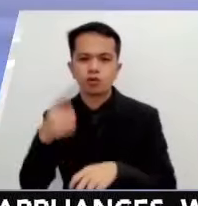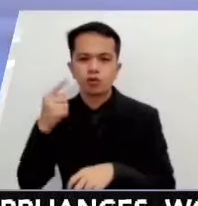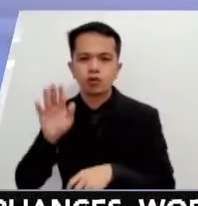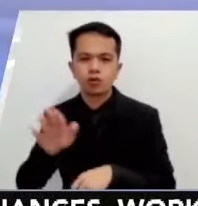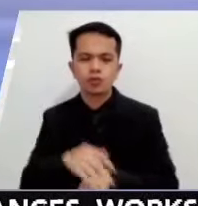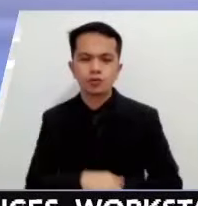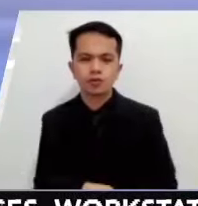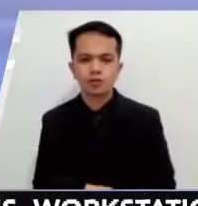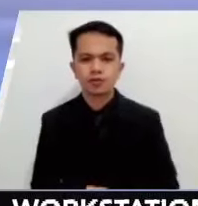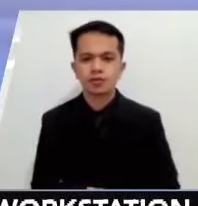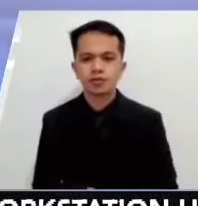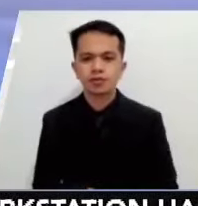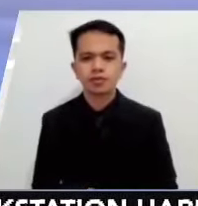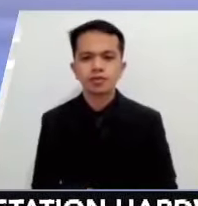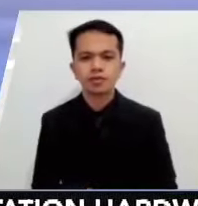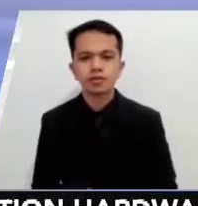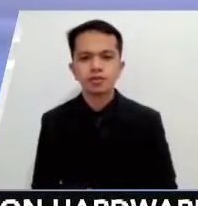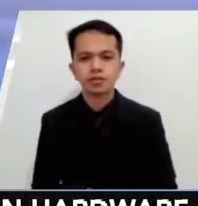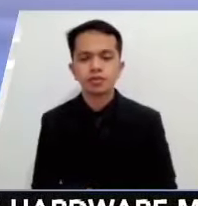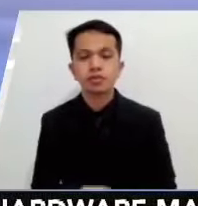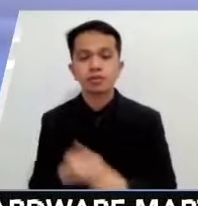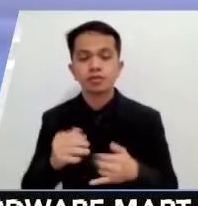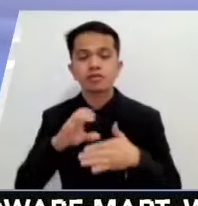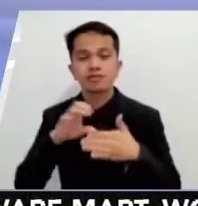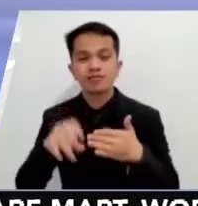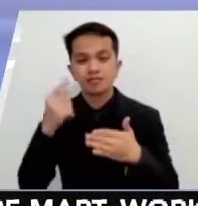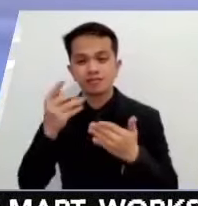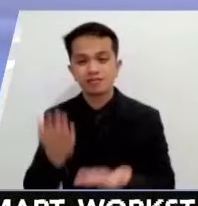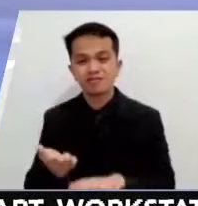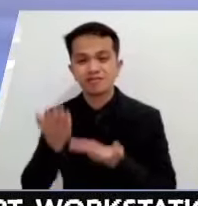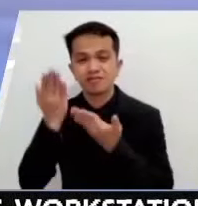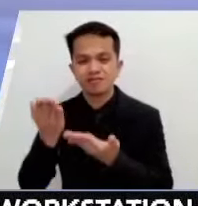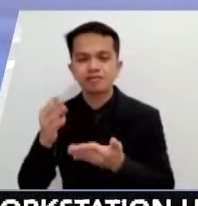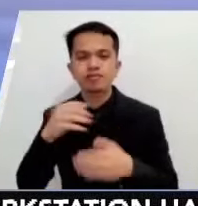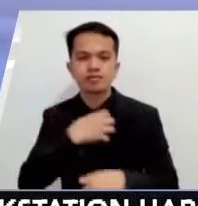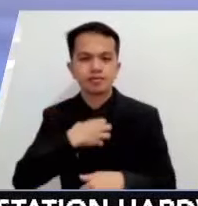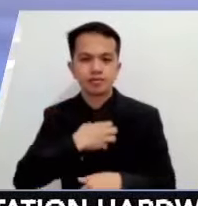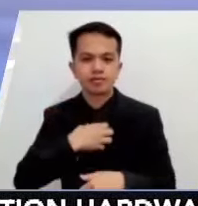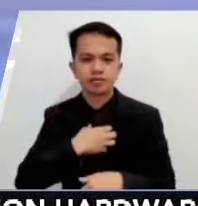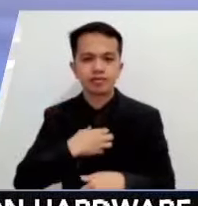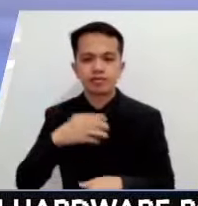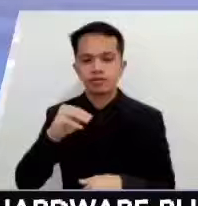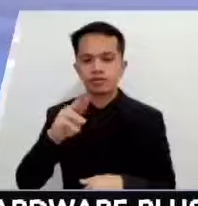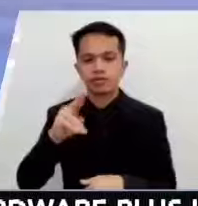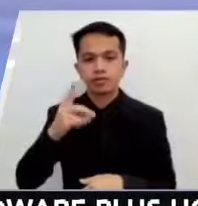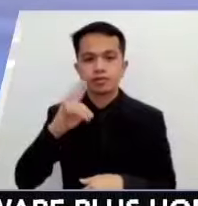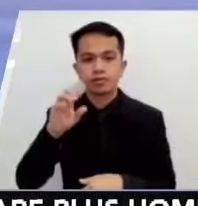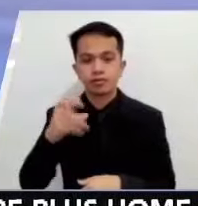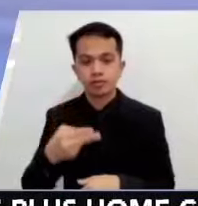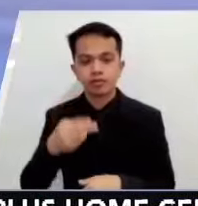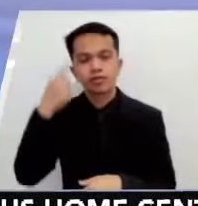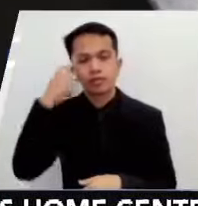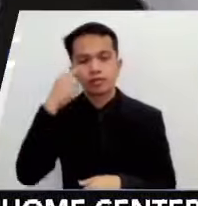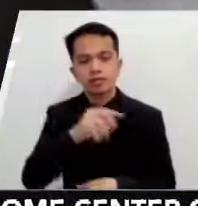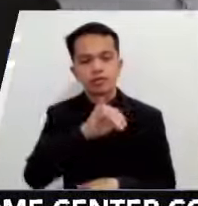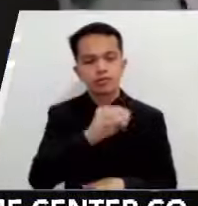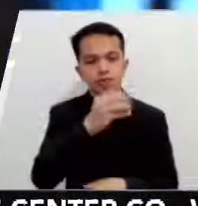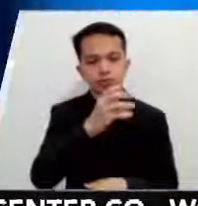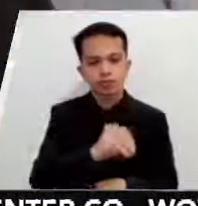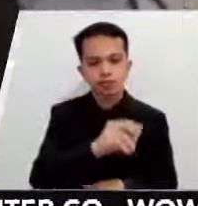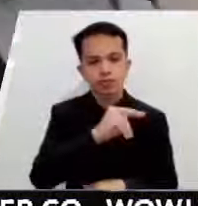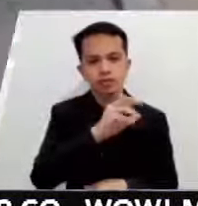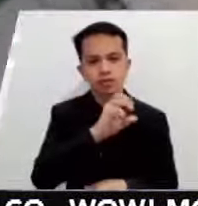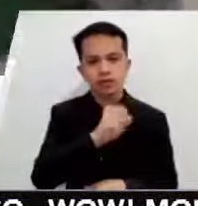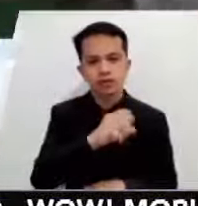Submitted for resolution na ang reklamong isinampa ni Sandro Mulac laban kina Jojo Nones at Richard Cruz. Kahapon